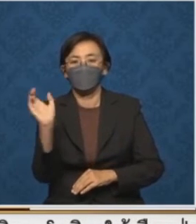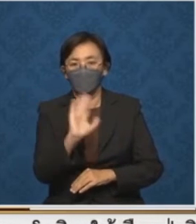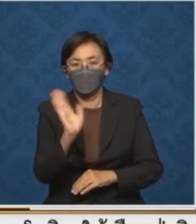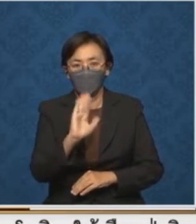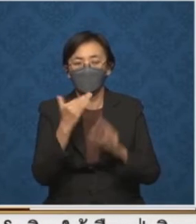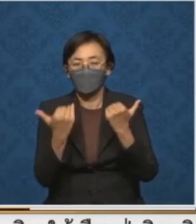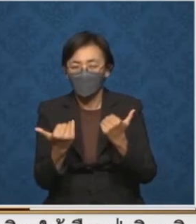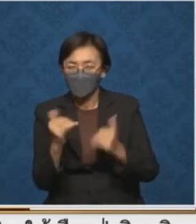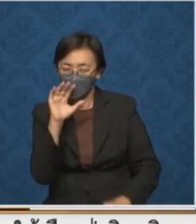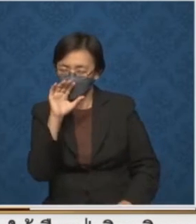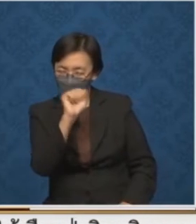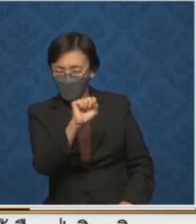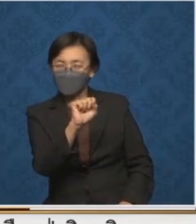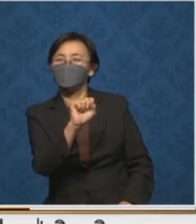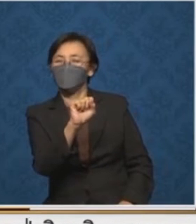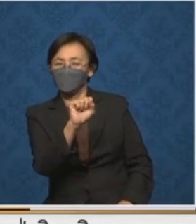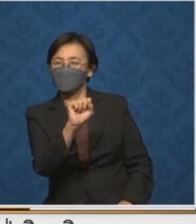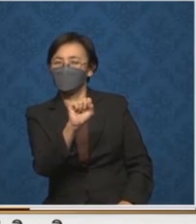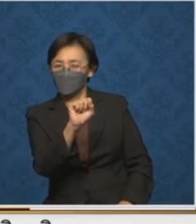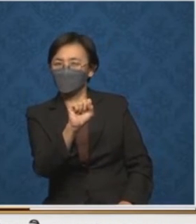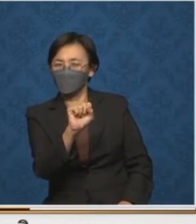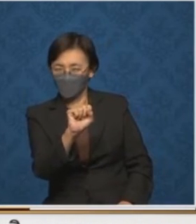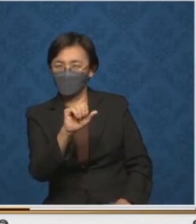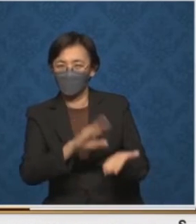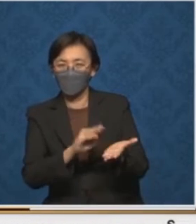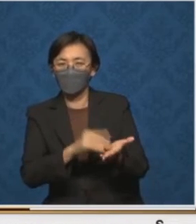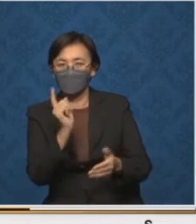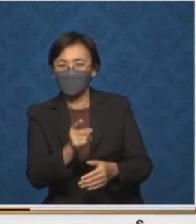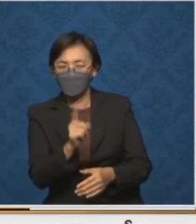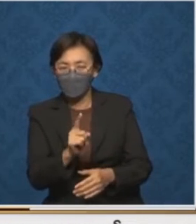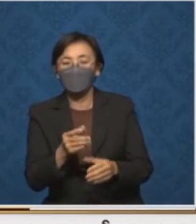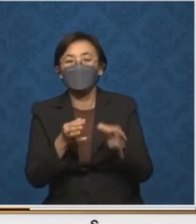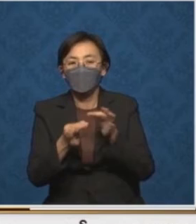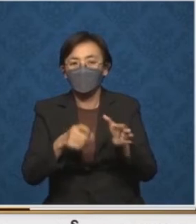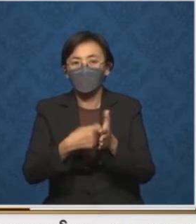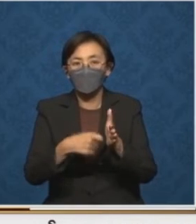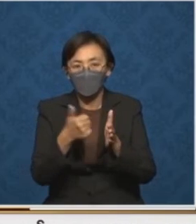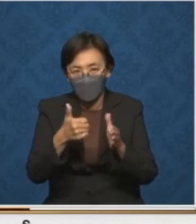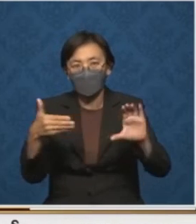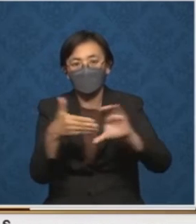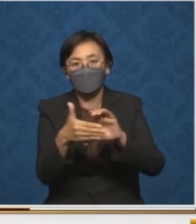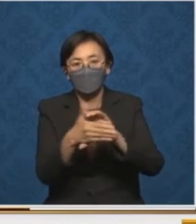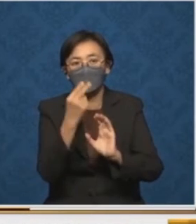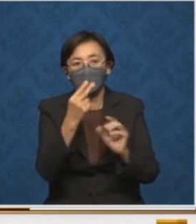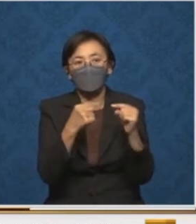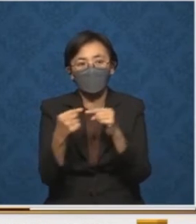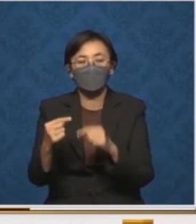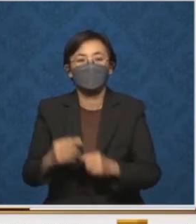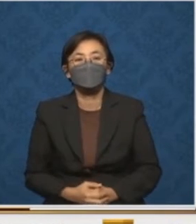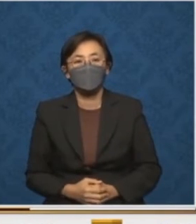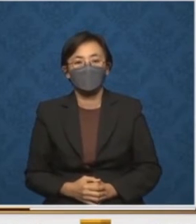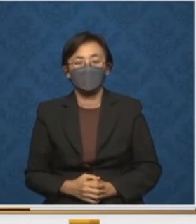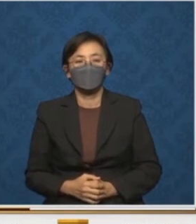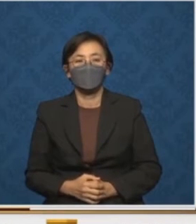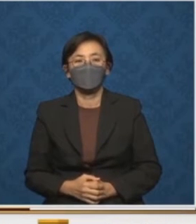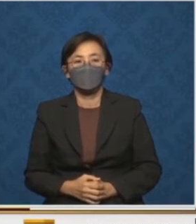ผมจะพูดอะไรนะครบวันอภิปลาย วันแรกครัปากฏพอภิปลเศรตมีอาจาร์แทศสาม tremendผมย้ำนะ